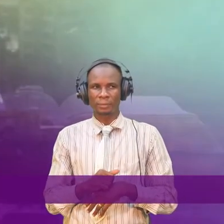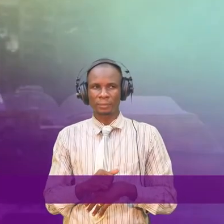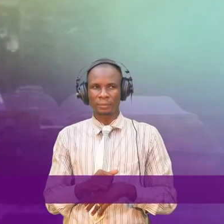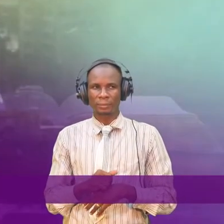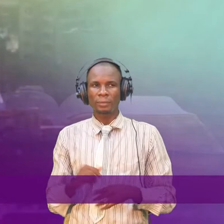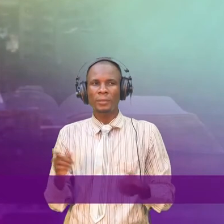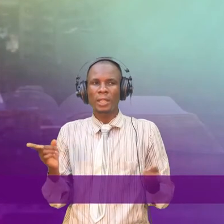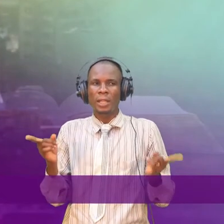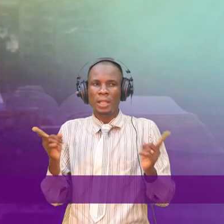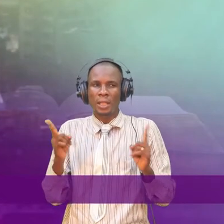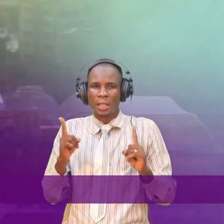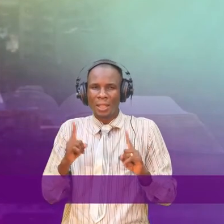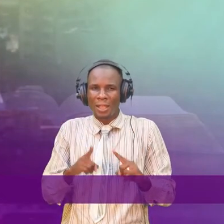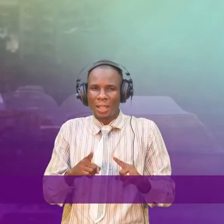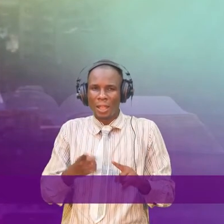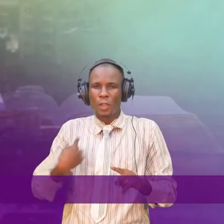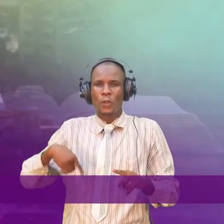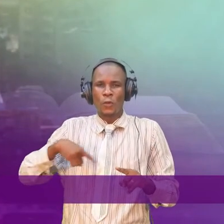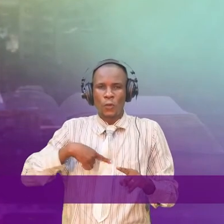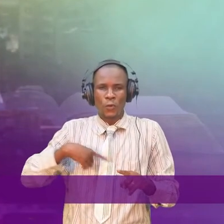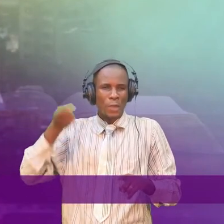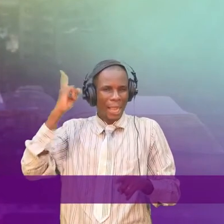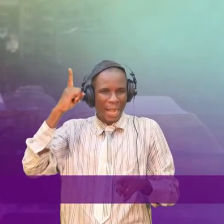yeye. Mungu mtakatifu